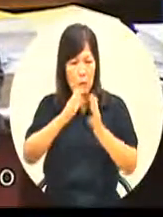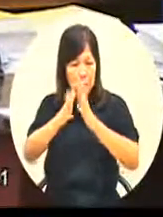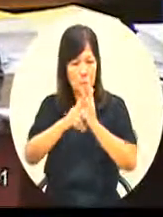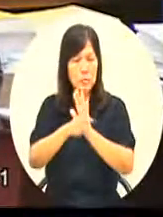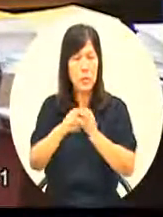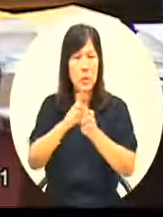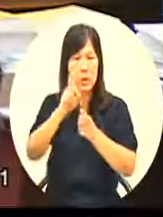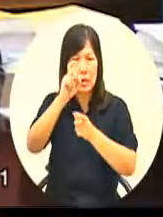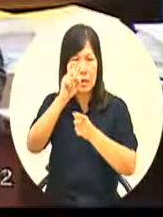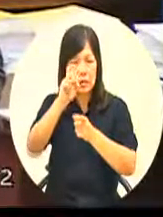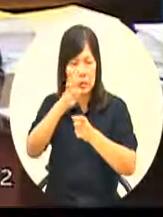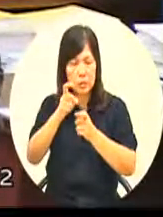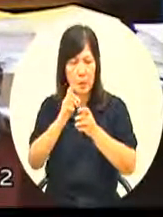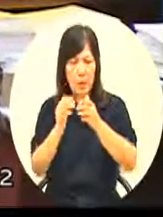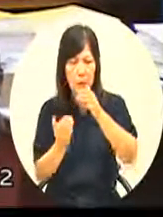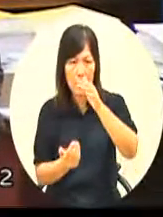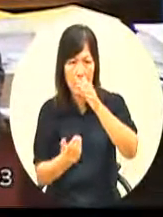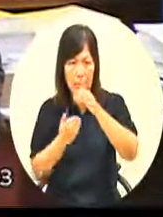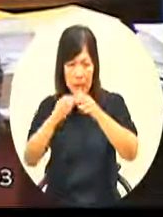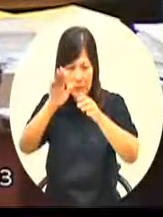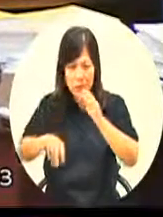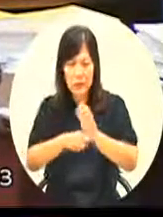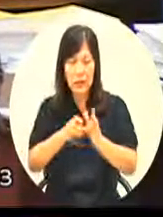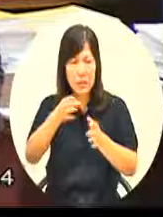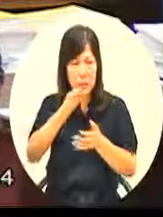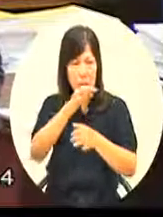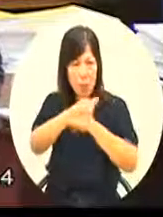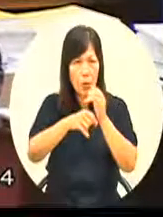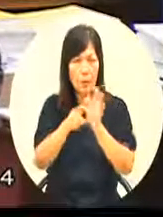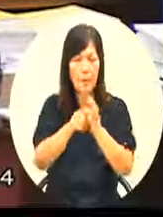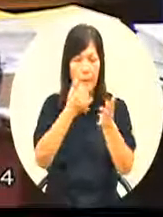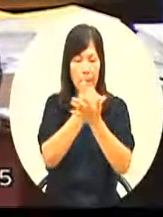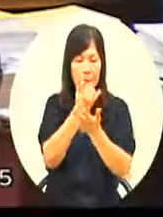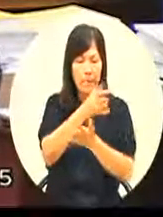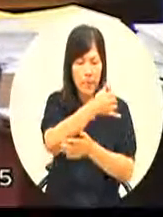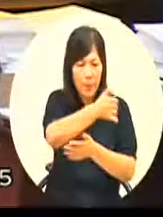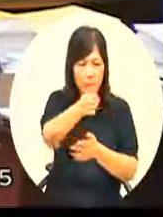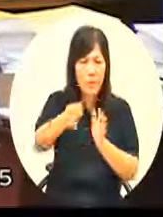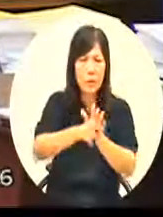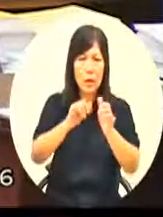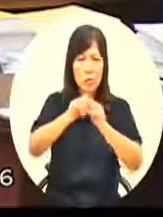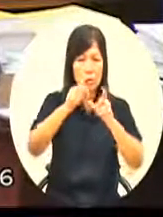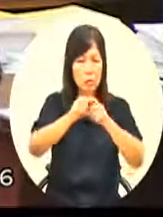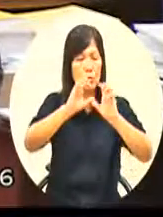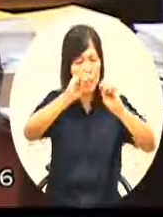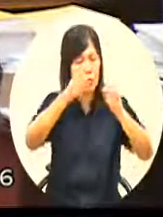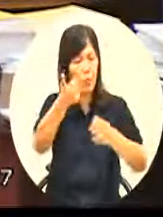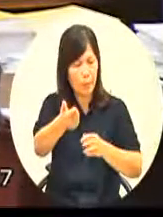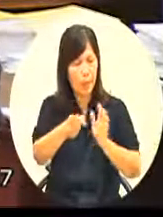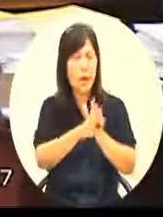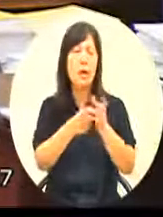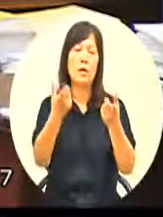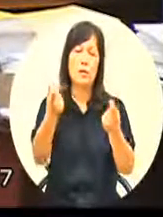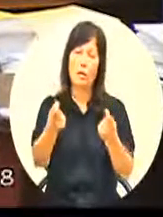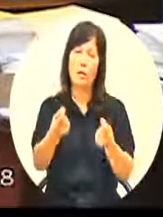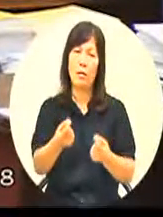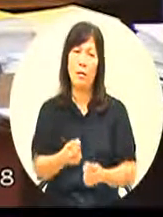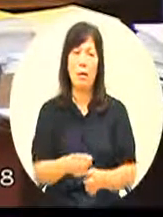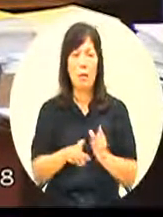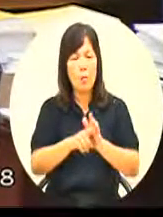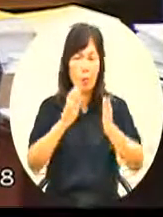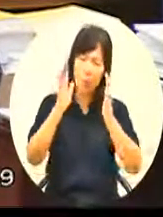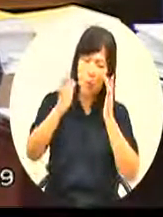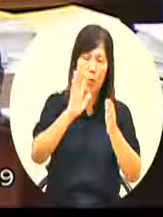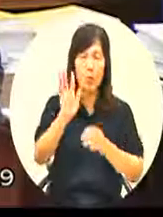动，在各个区公所的协助之下，到每个社区去，我看他们也都宣导得很好嘛，是乒乒乓乓，热热闹闹